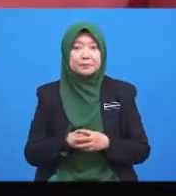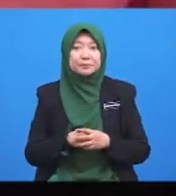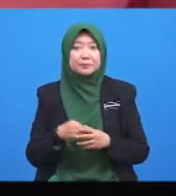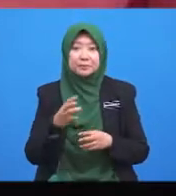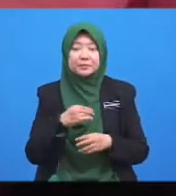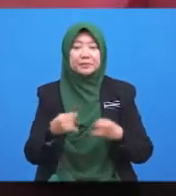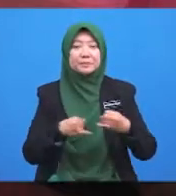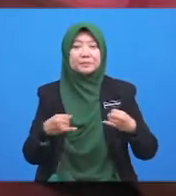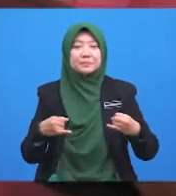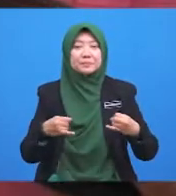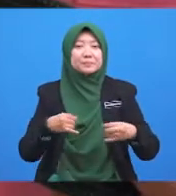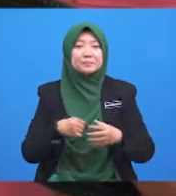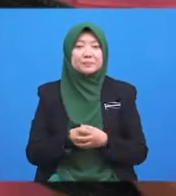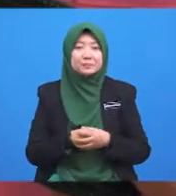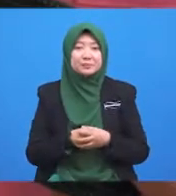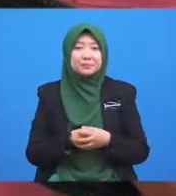tali pengikat.